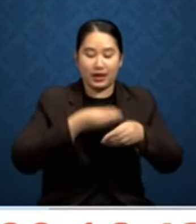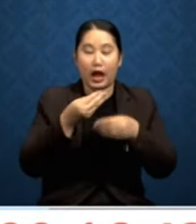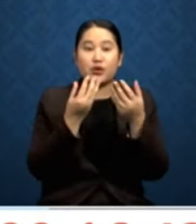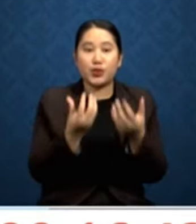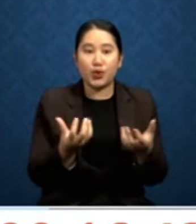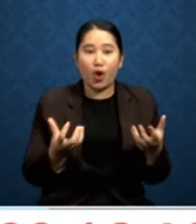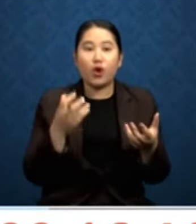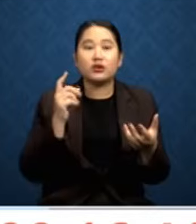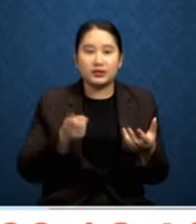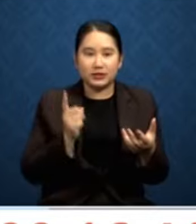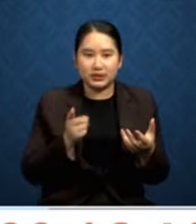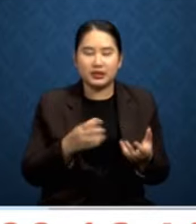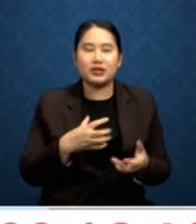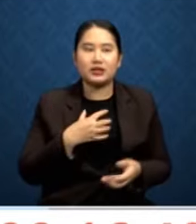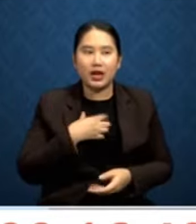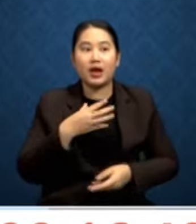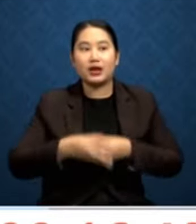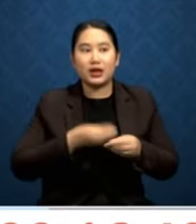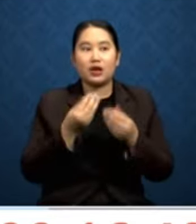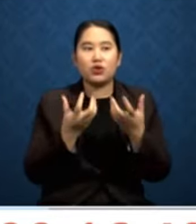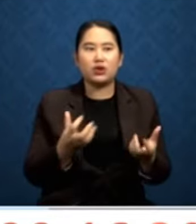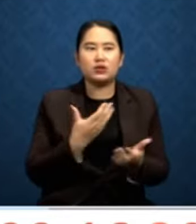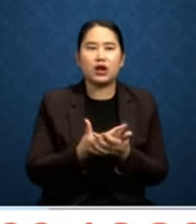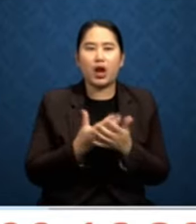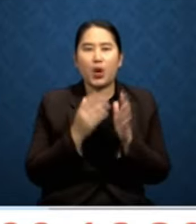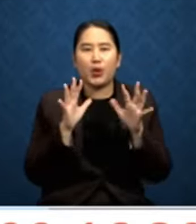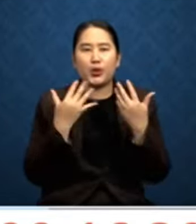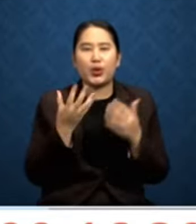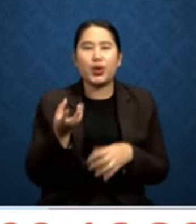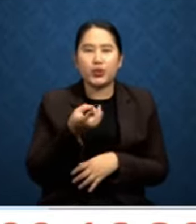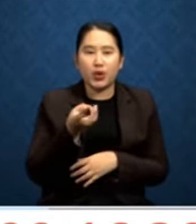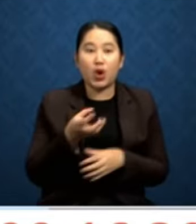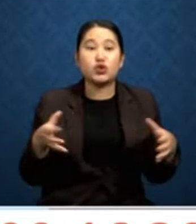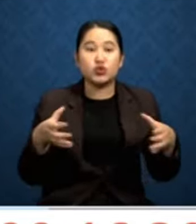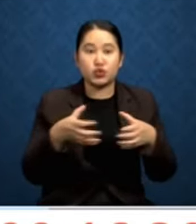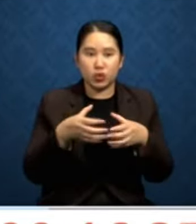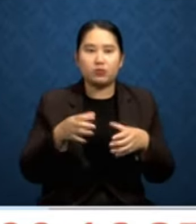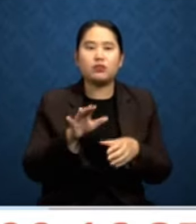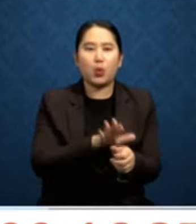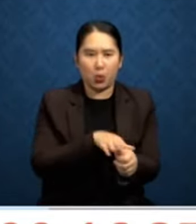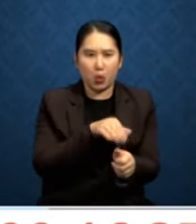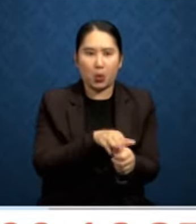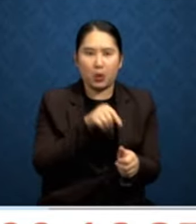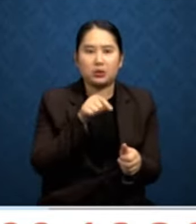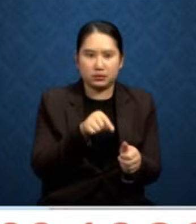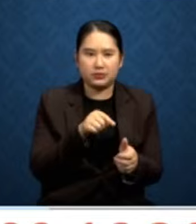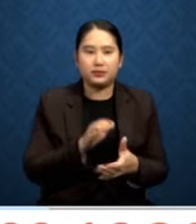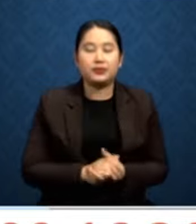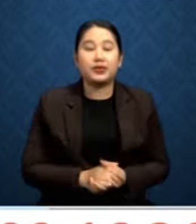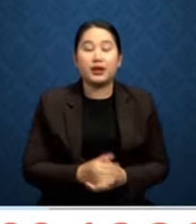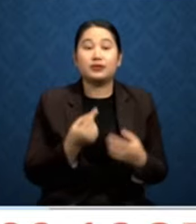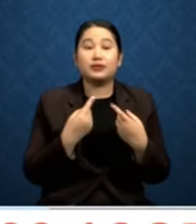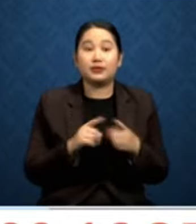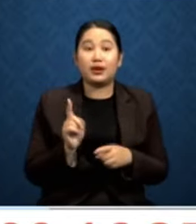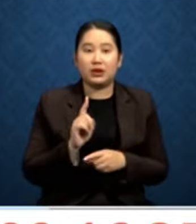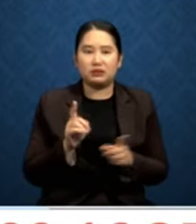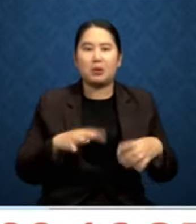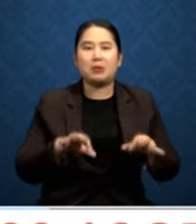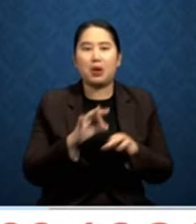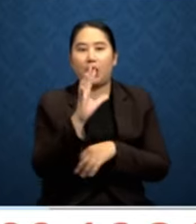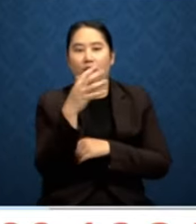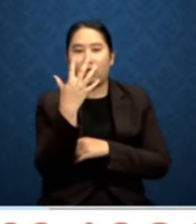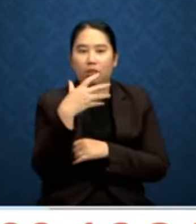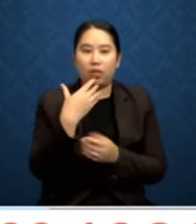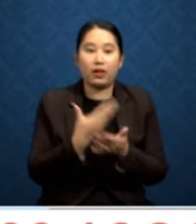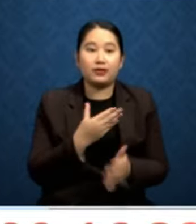นนะครับเป็นผู้ที่มีลายได้น้อย ผมคิว่า กล่มเนี่เปกุมที่นาสงสารมากเลยนะครับแต่ก็ขูกหลอกลวง